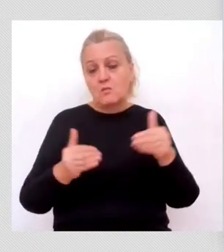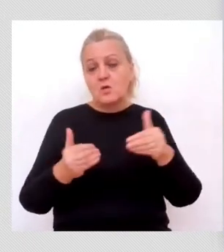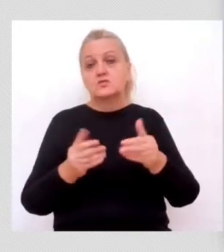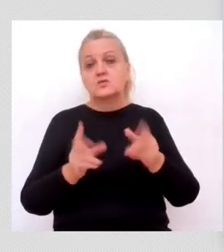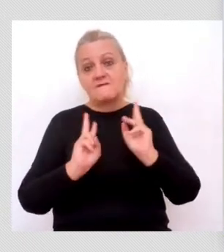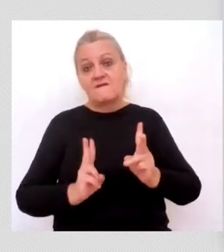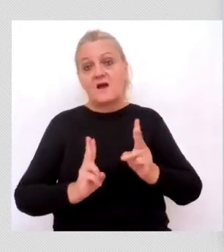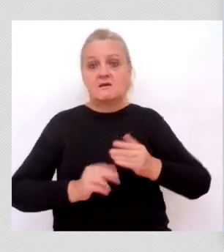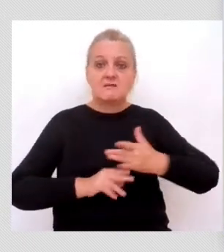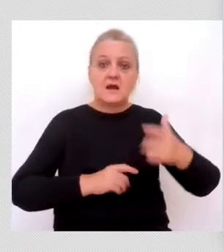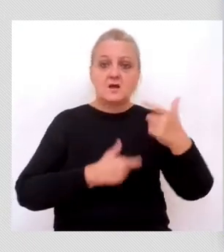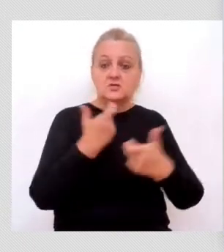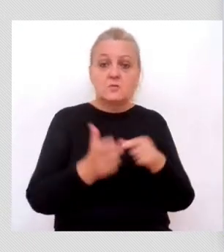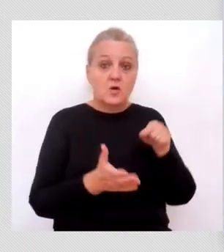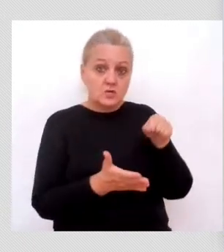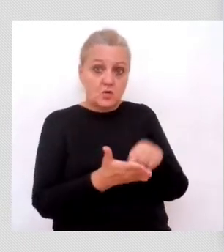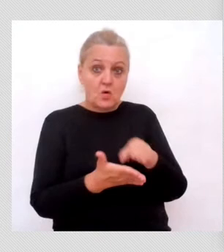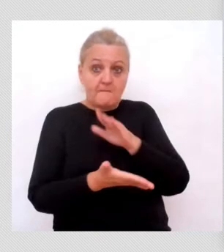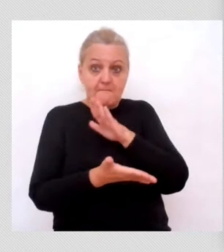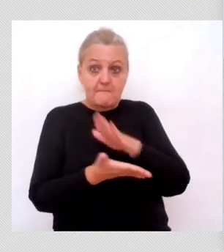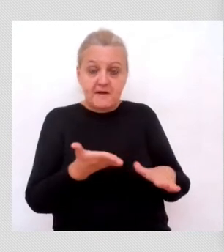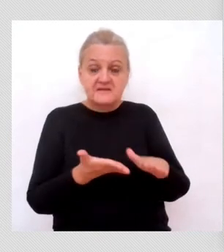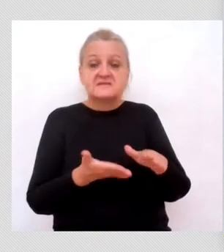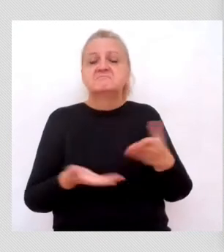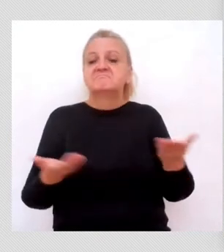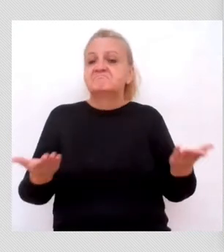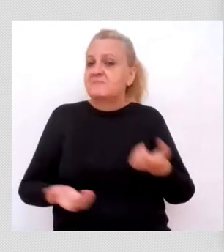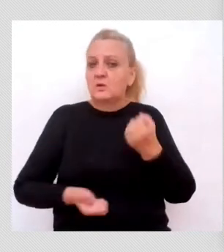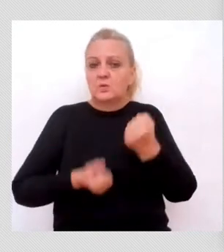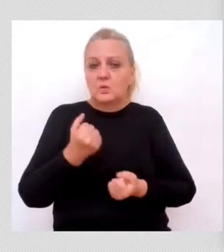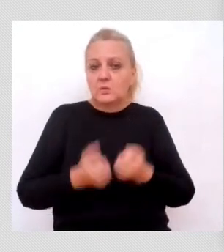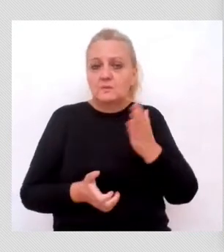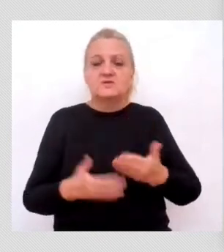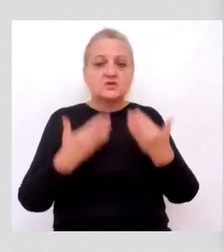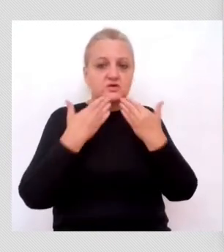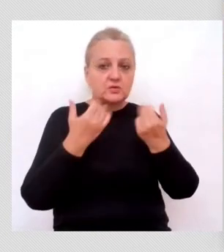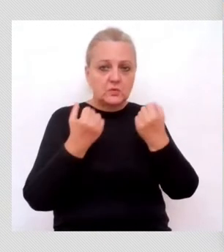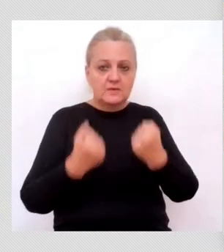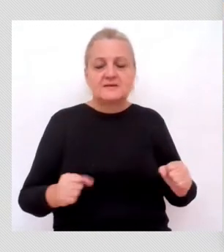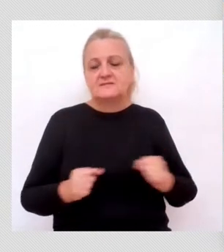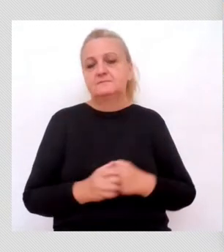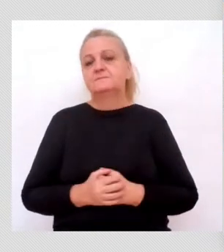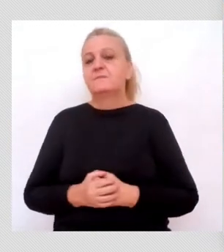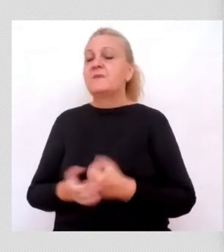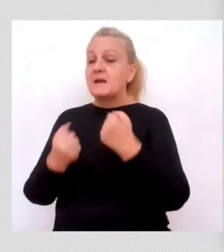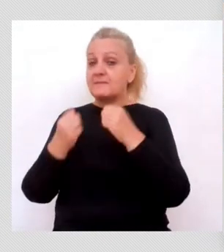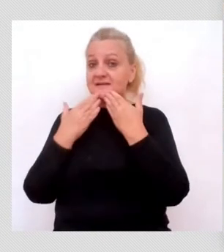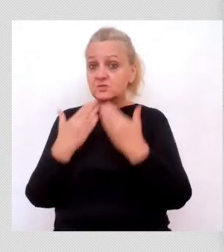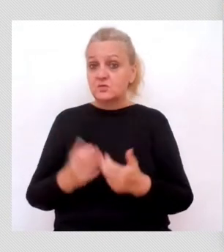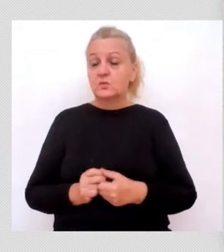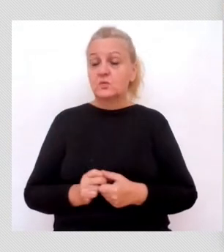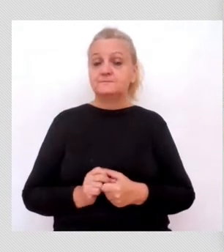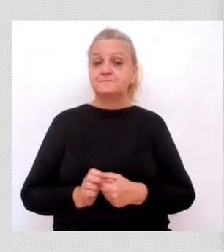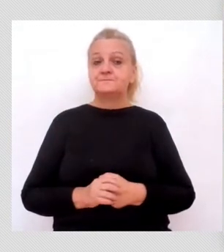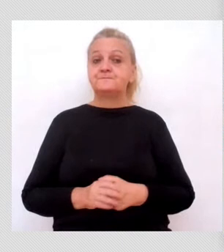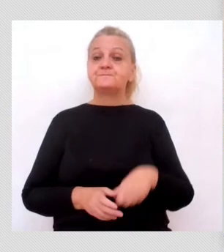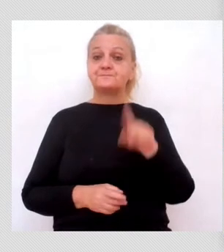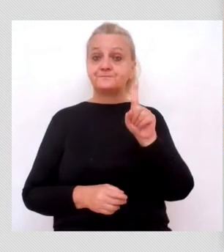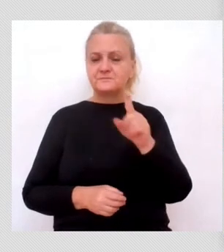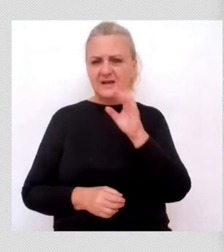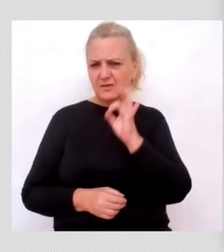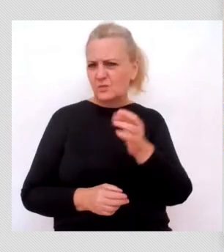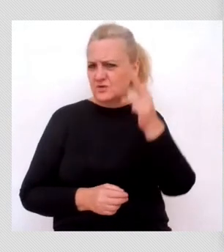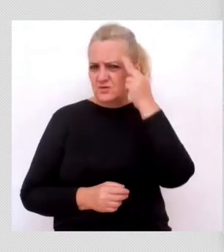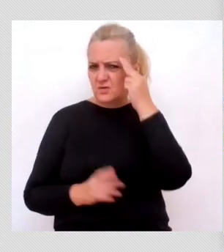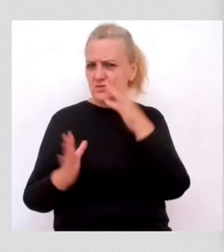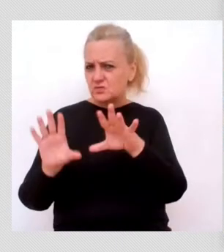później zrobić. Bez tego myślę, że będzie nam trudniej. Dziękuję bardzo. Bardzo dziękuję, ale czy ja dobrze zrozumiałam,